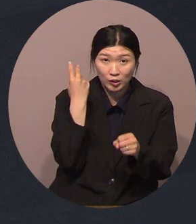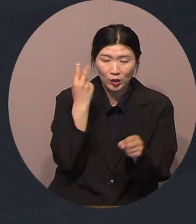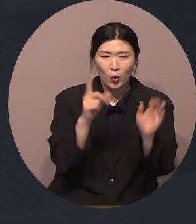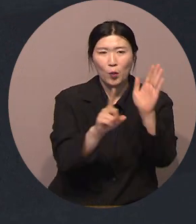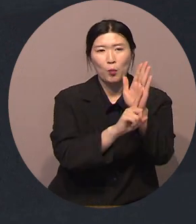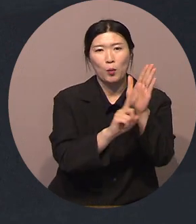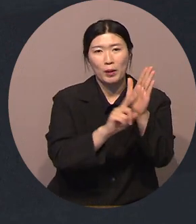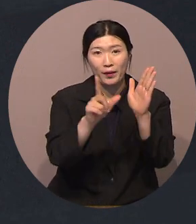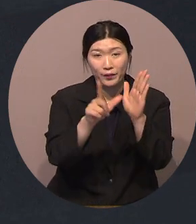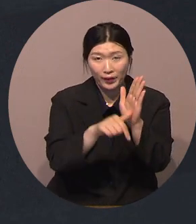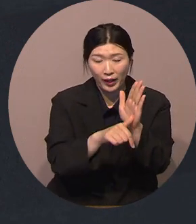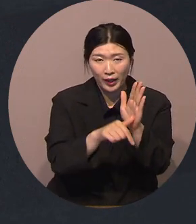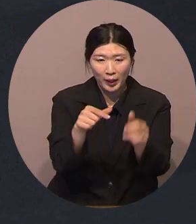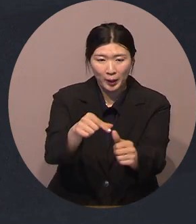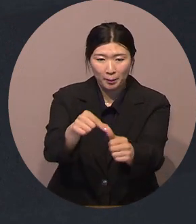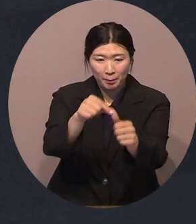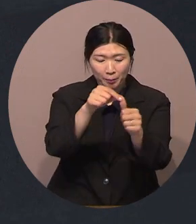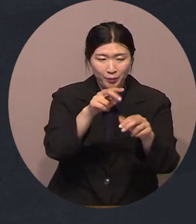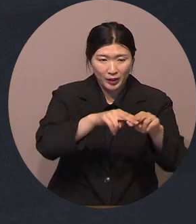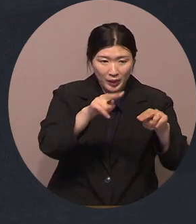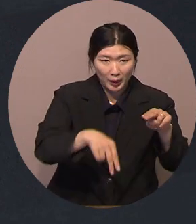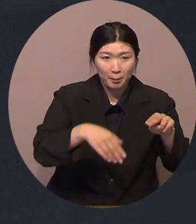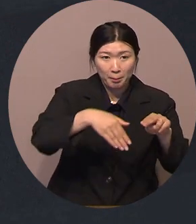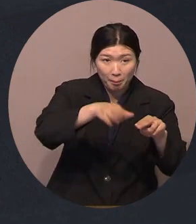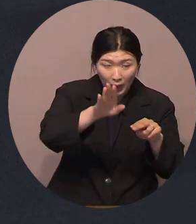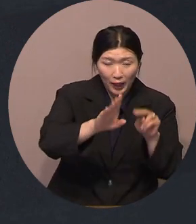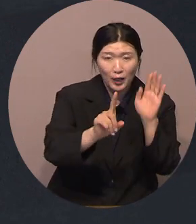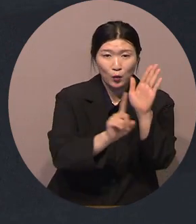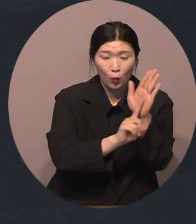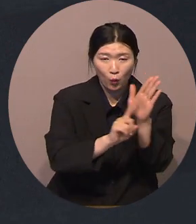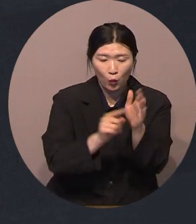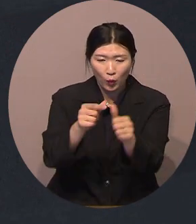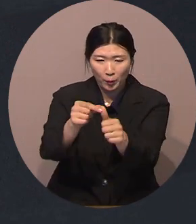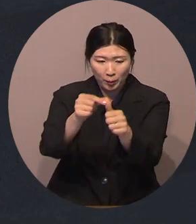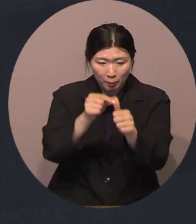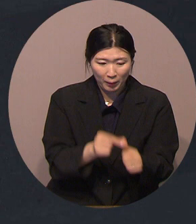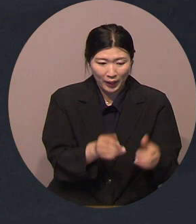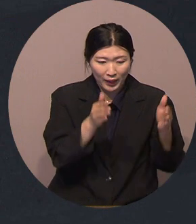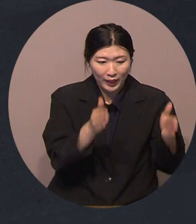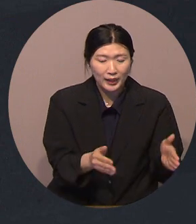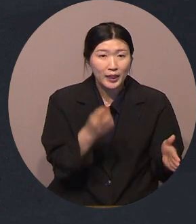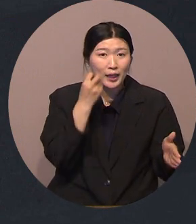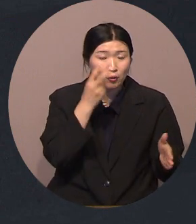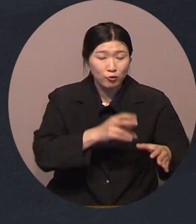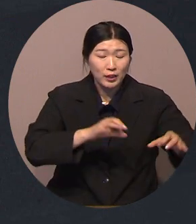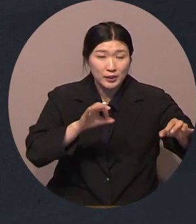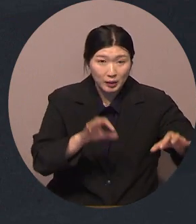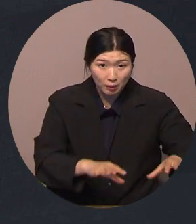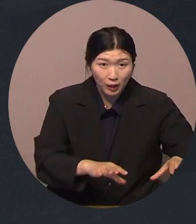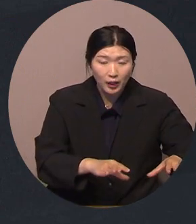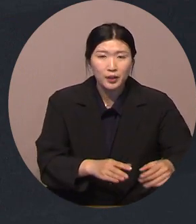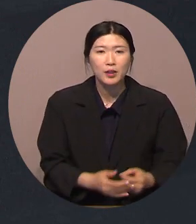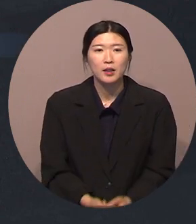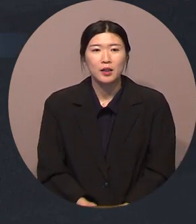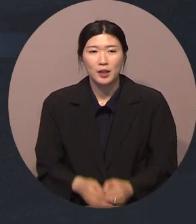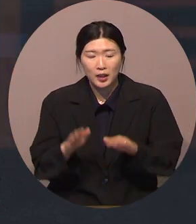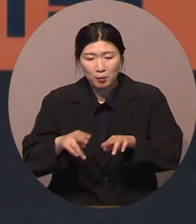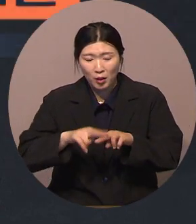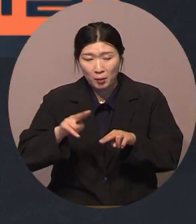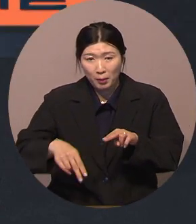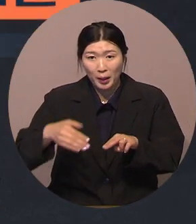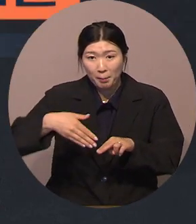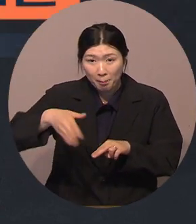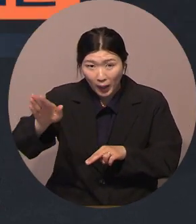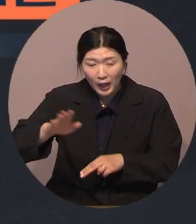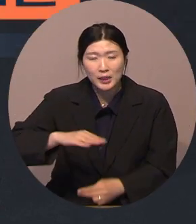당시엔 기존 근무자의 퇴직 이틀만에 공고가 올라와 두 달여만에 최종 합격자가 발표된 것에 반해 이번 채용은